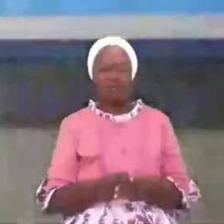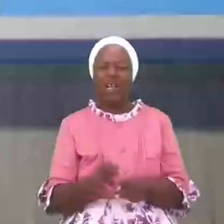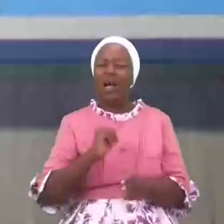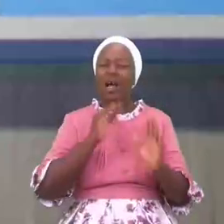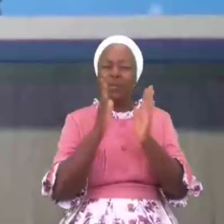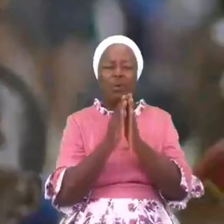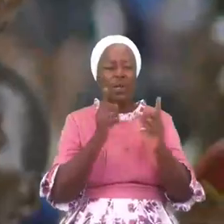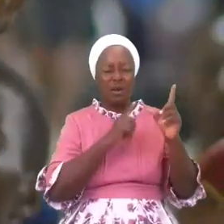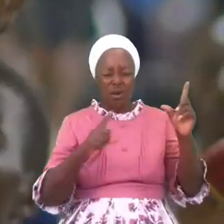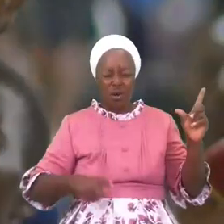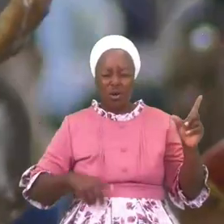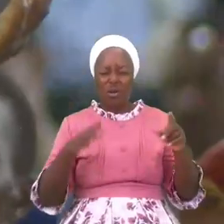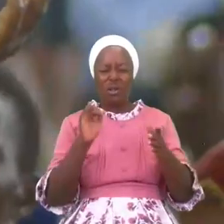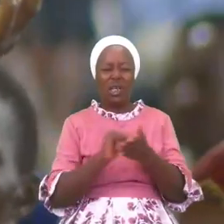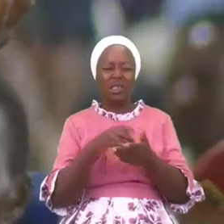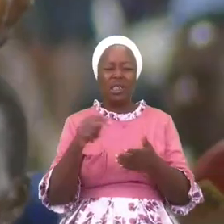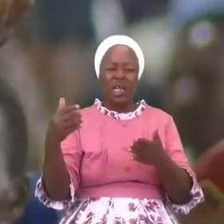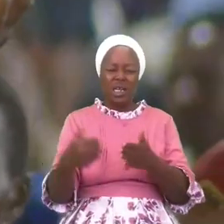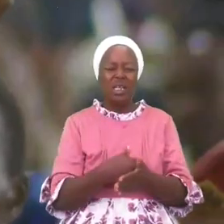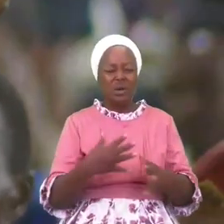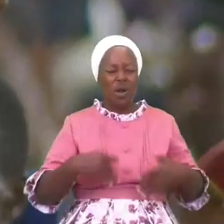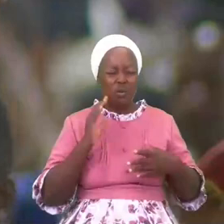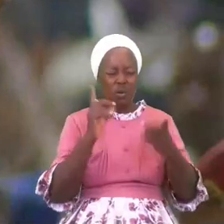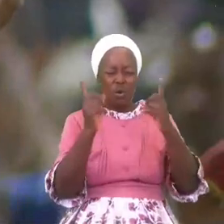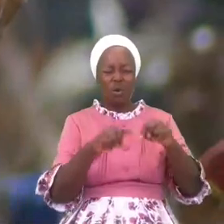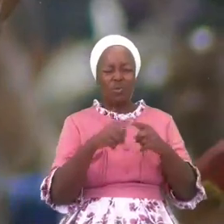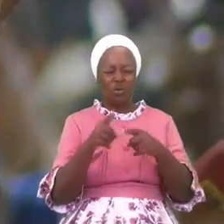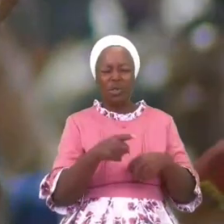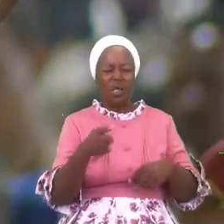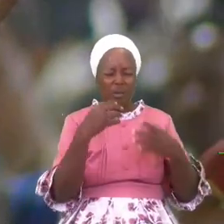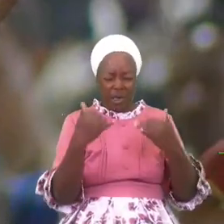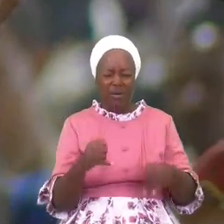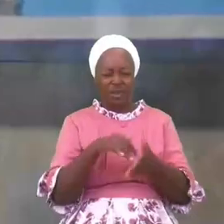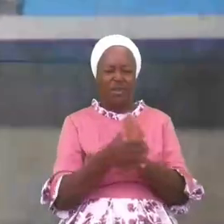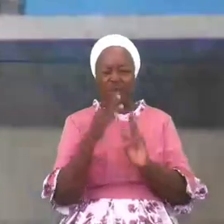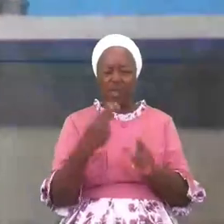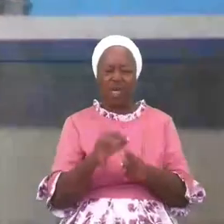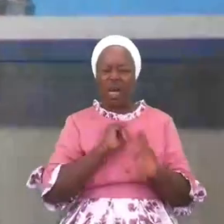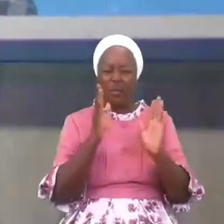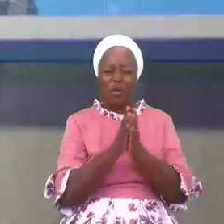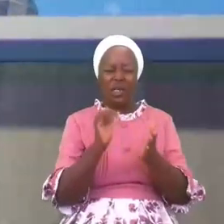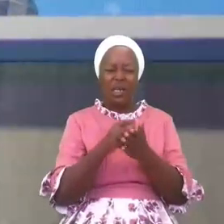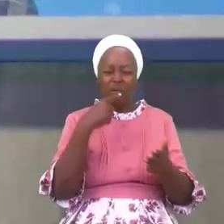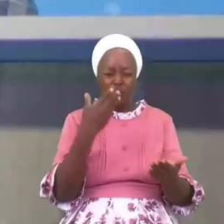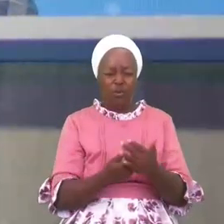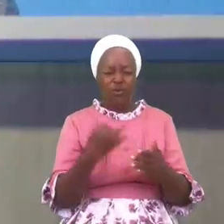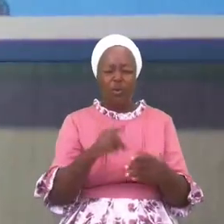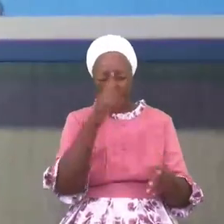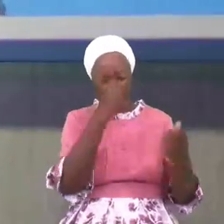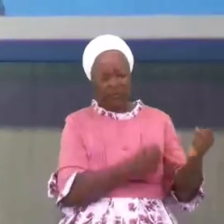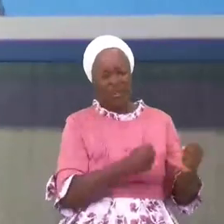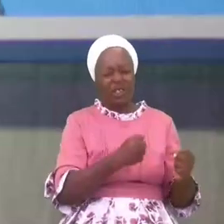Je prie, Seigneur, la nouvelle vie leur parvienne maintenant. Je prie, l'évidence de la foi, de